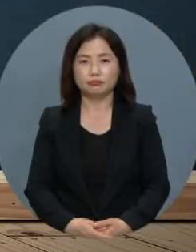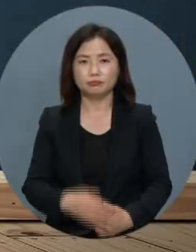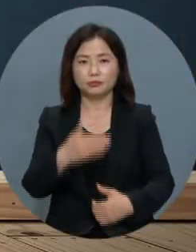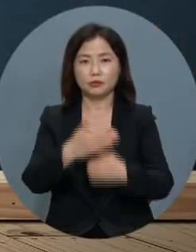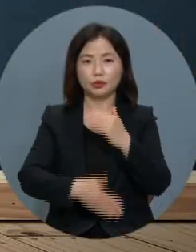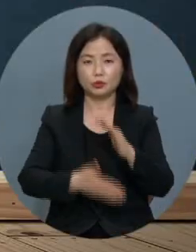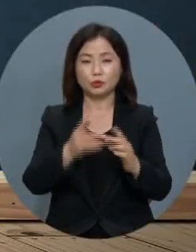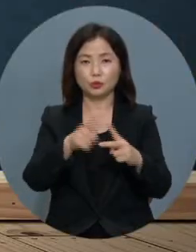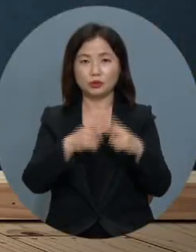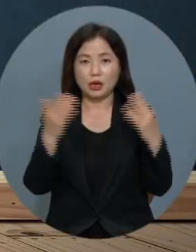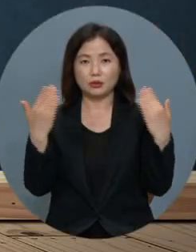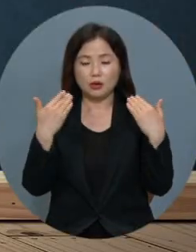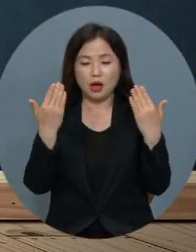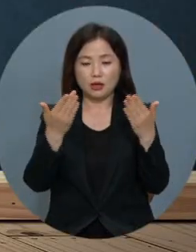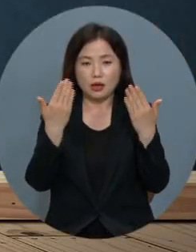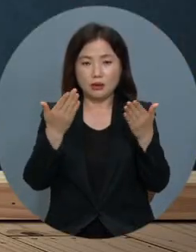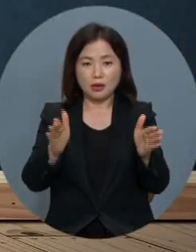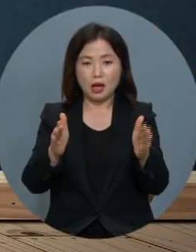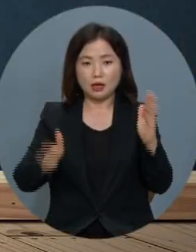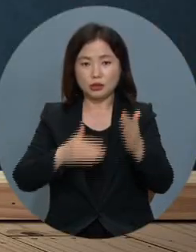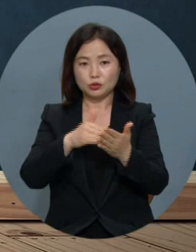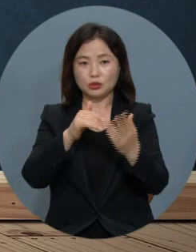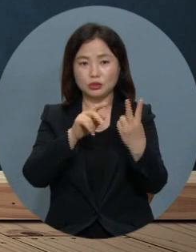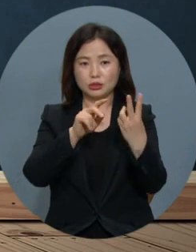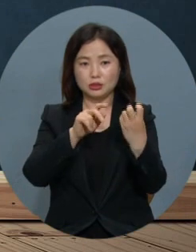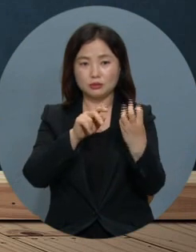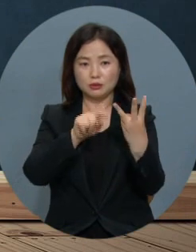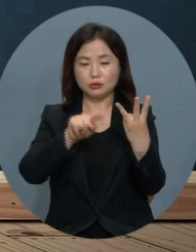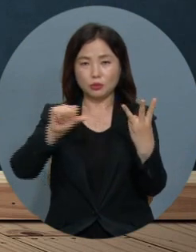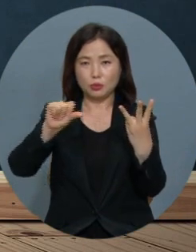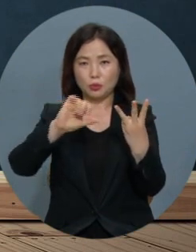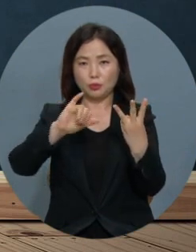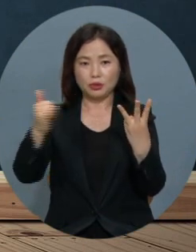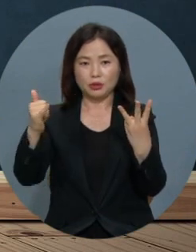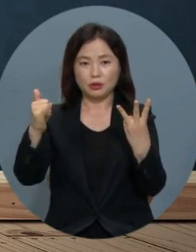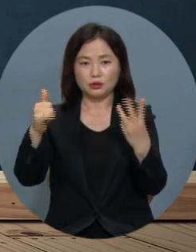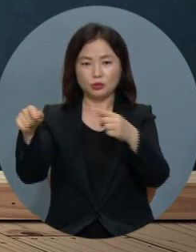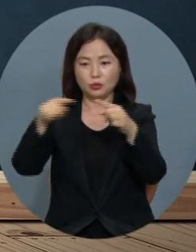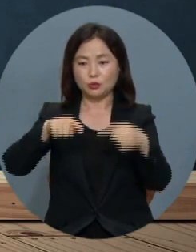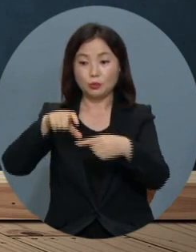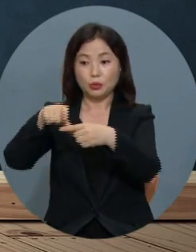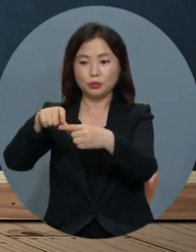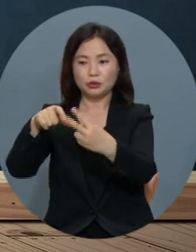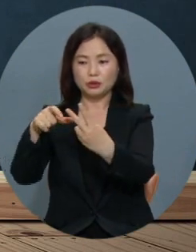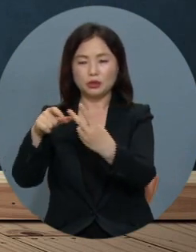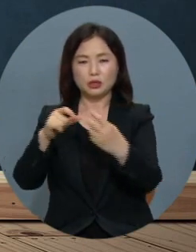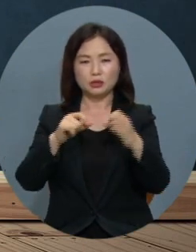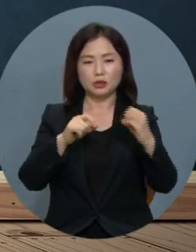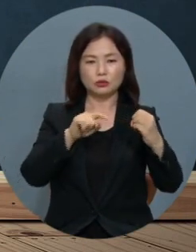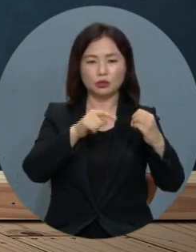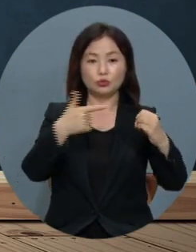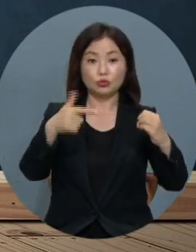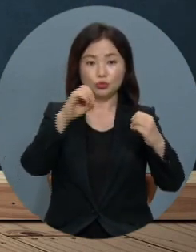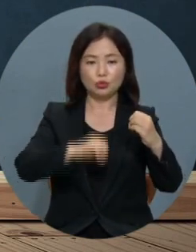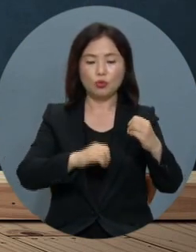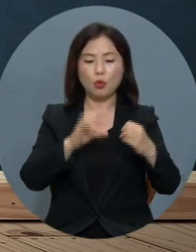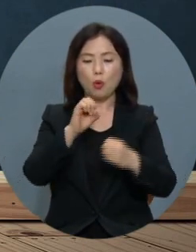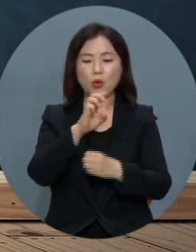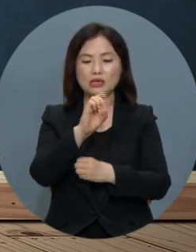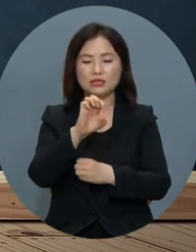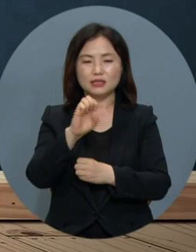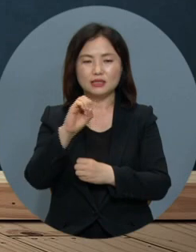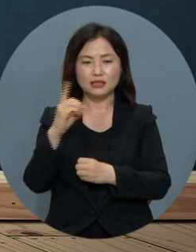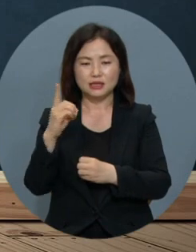대구의 초등학교 학급당 학생수는 23.5 명 전국 평균보다 0점 6명 oecd